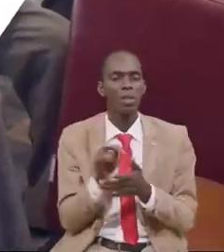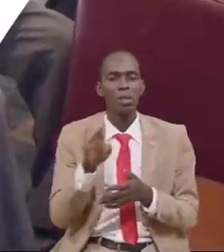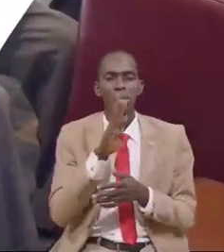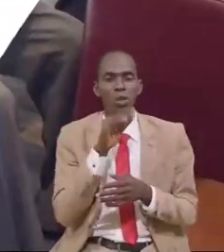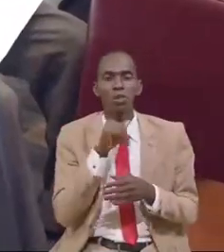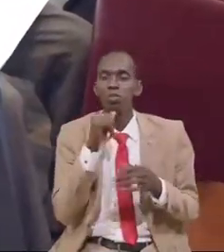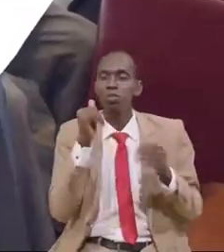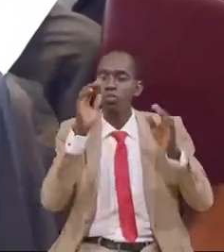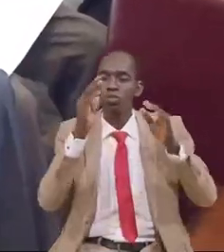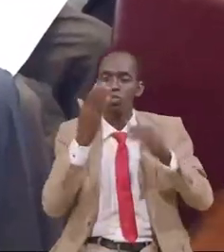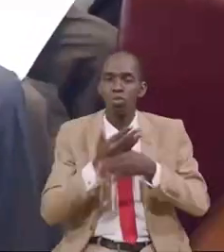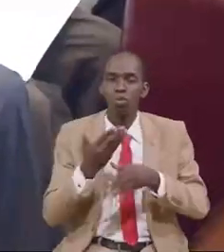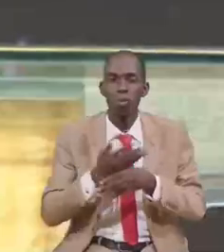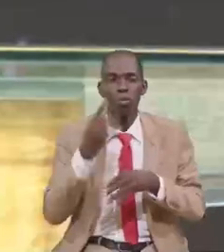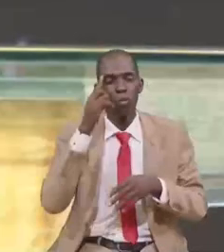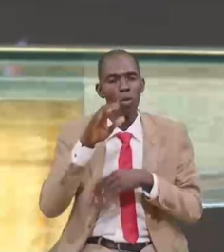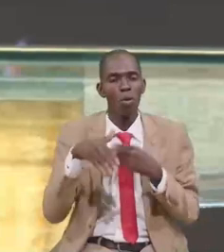sera pas encore la fin.